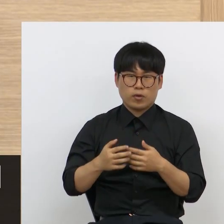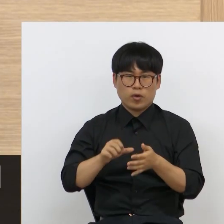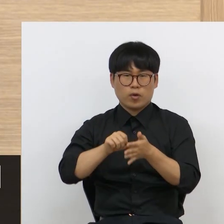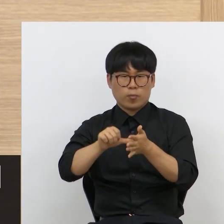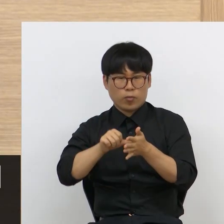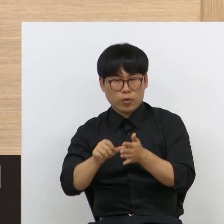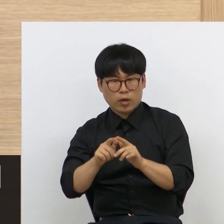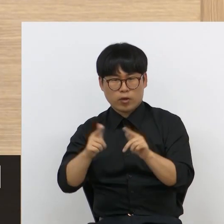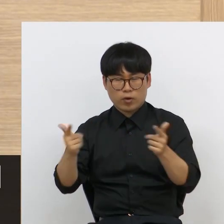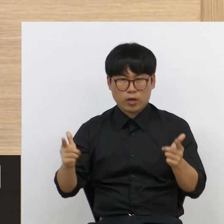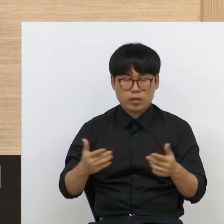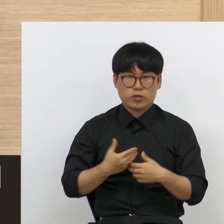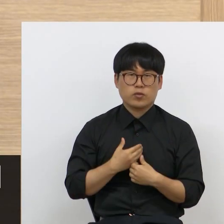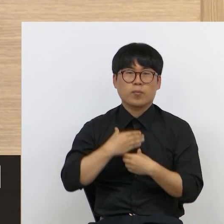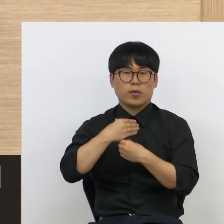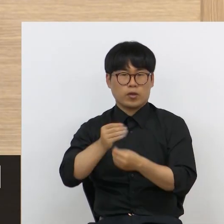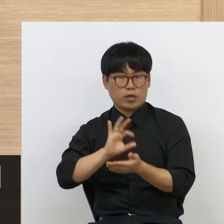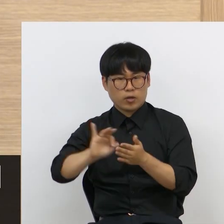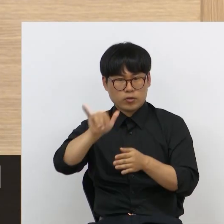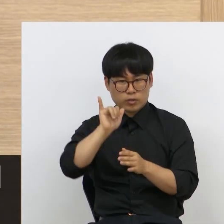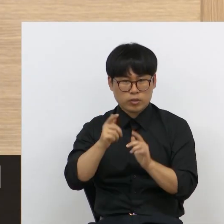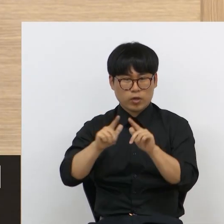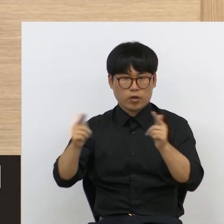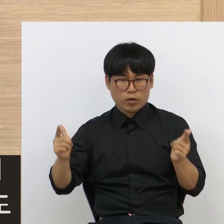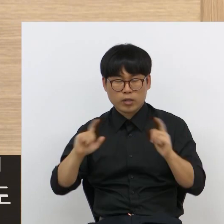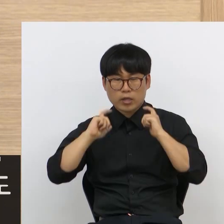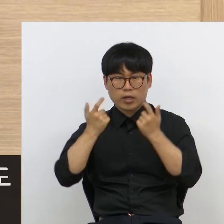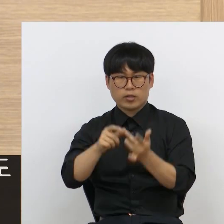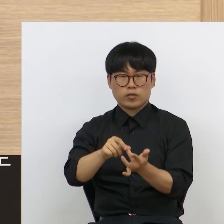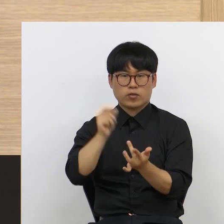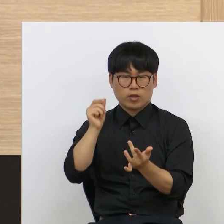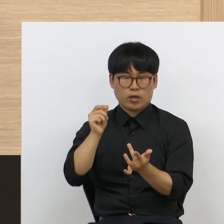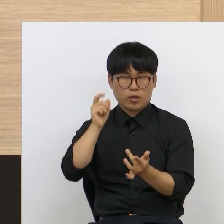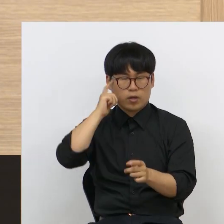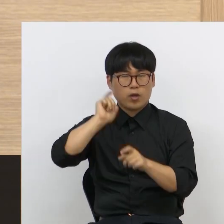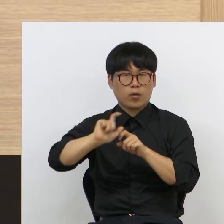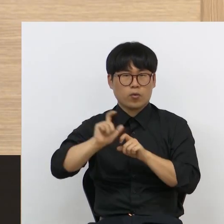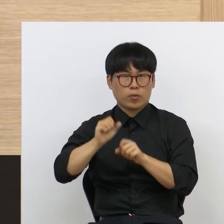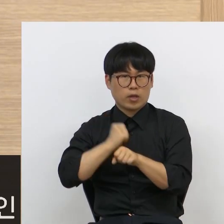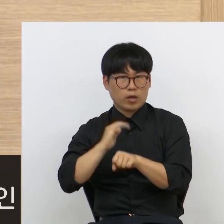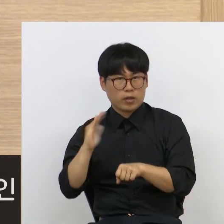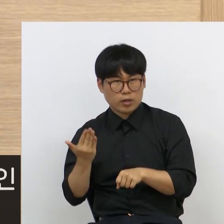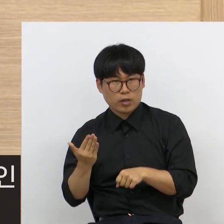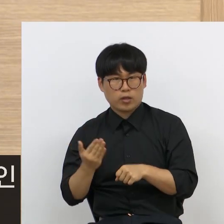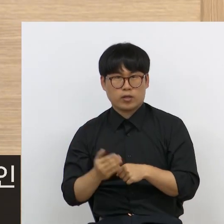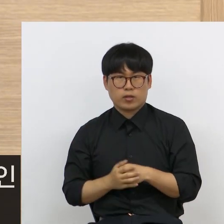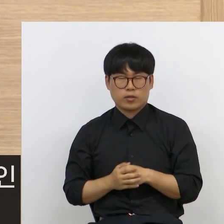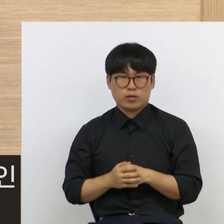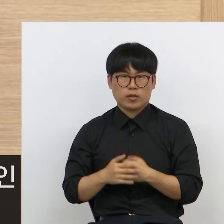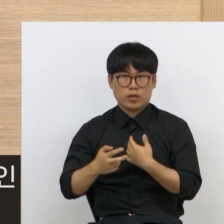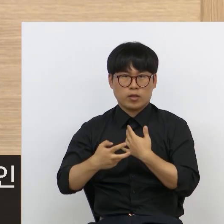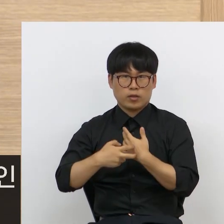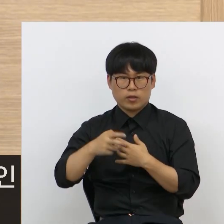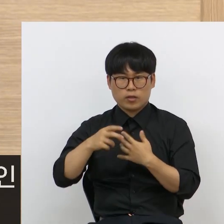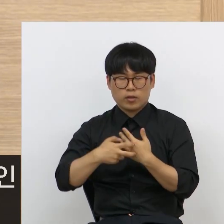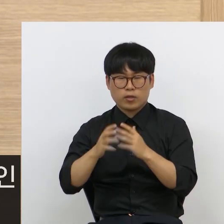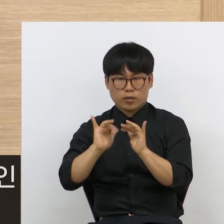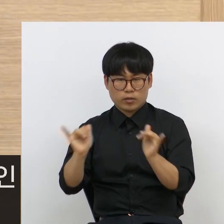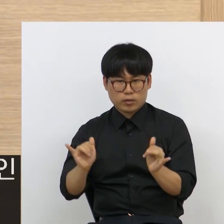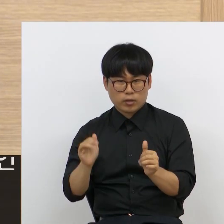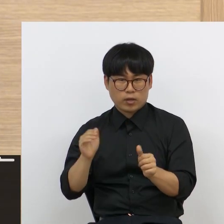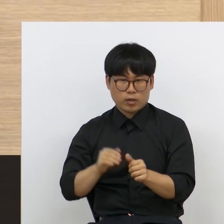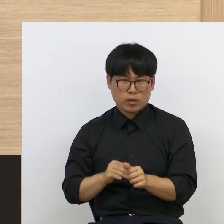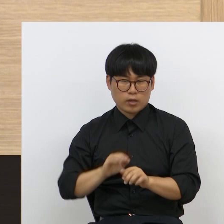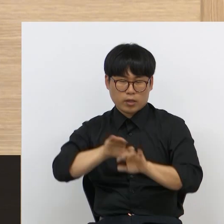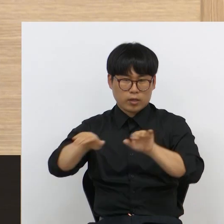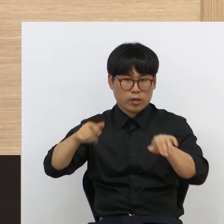편리성이라든지 애프터 서비스라든지 이런 것들이 있으니까 그건 개인적인 선택입니다. 거기에 의료진이 개입할 수는 없고요. 거기에 대해서는